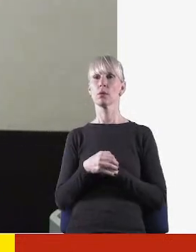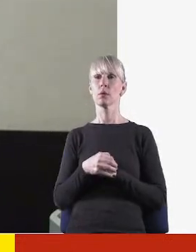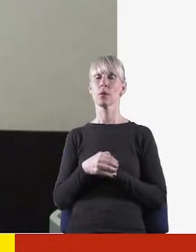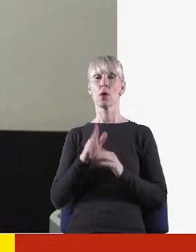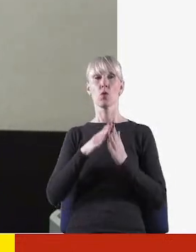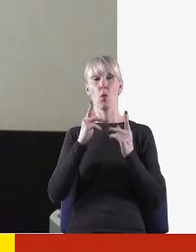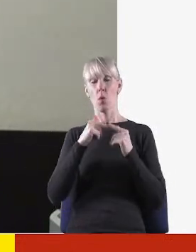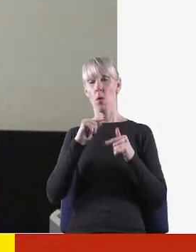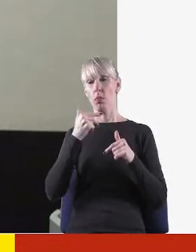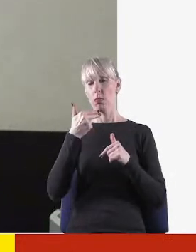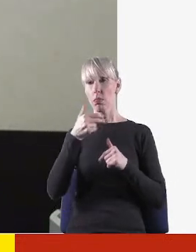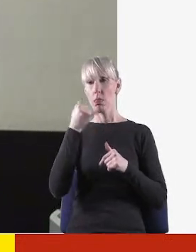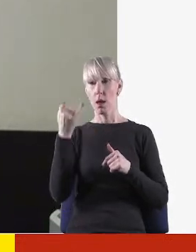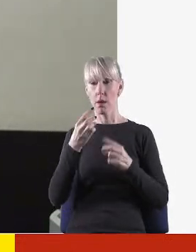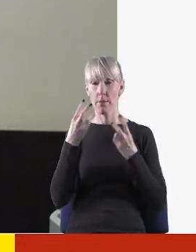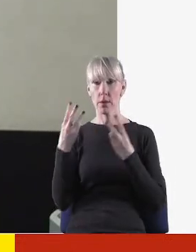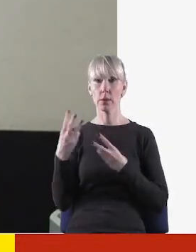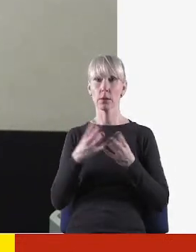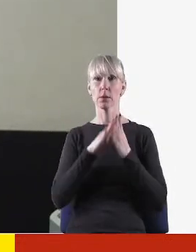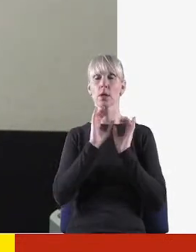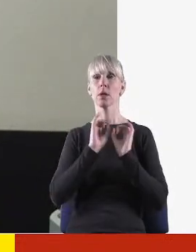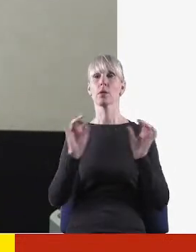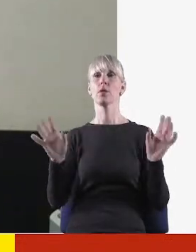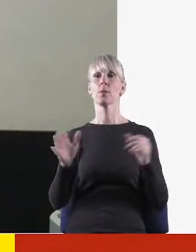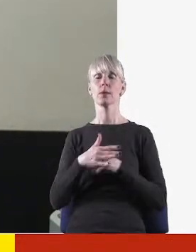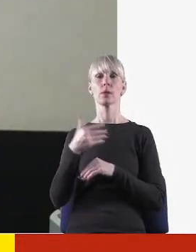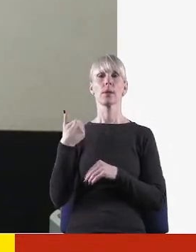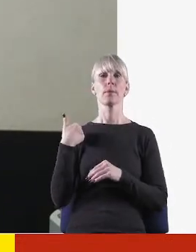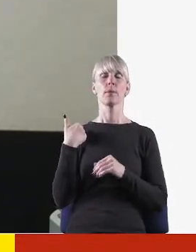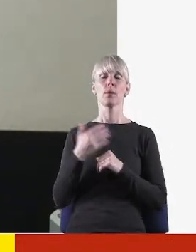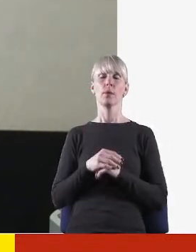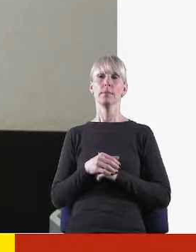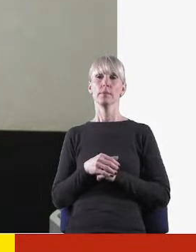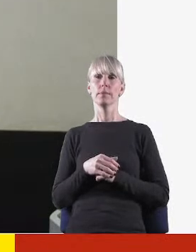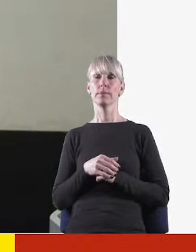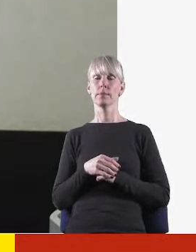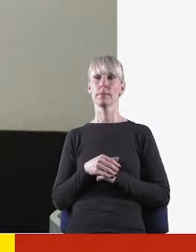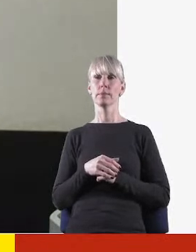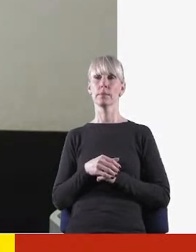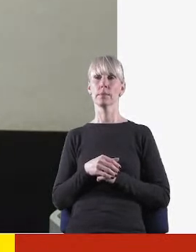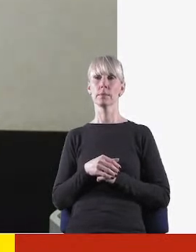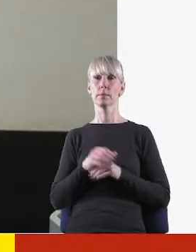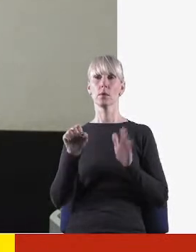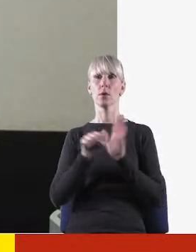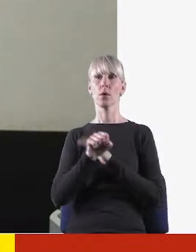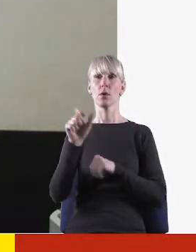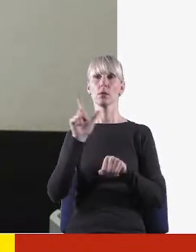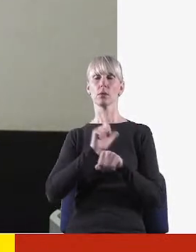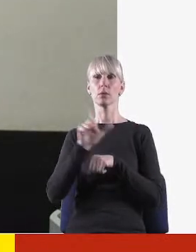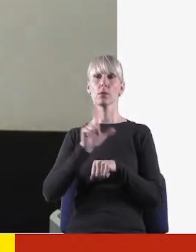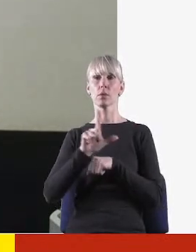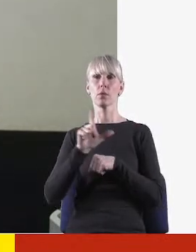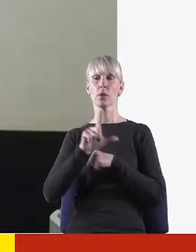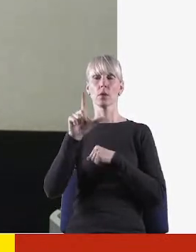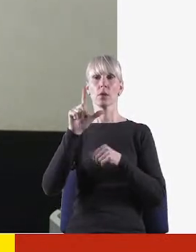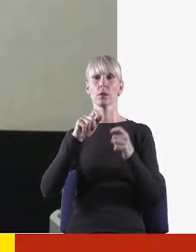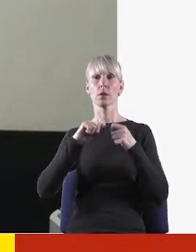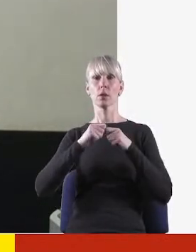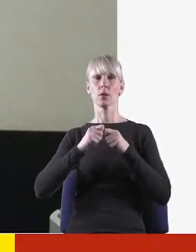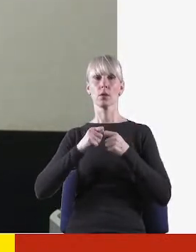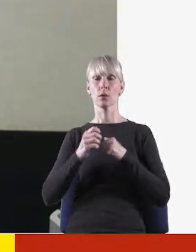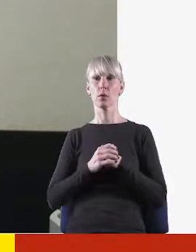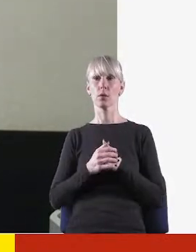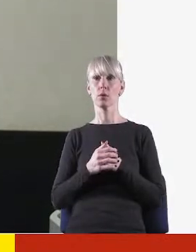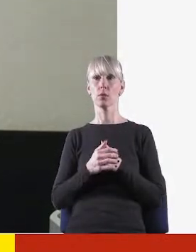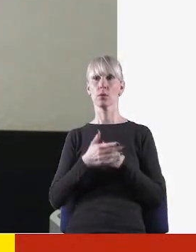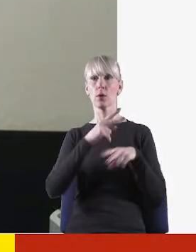Najważniejsza informacja, która jest w naszym posiadaniu, to że od 12 grudnia